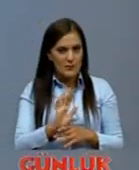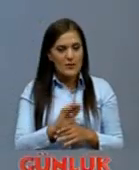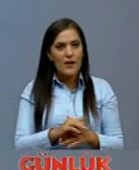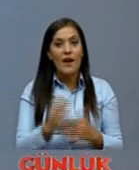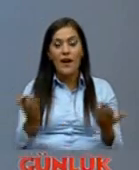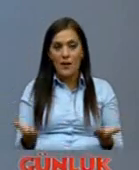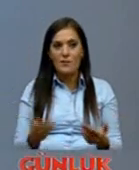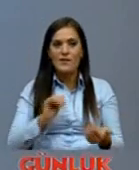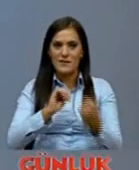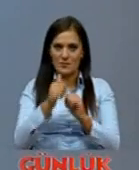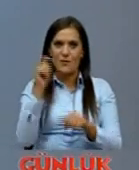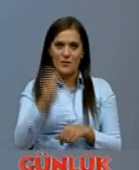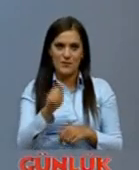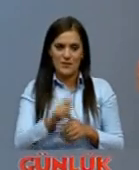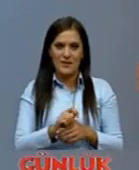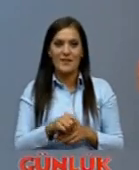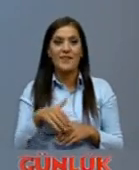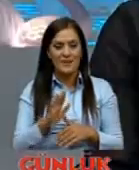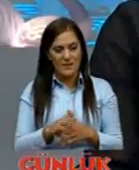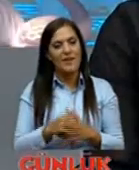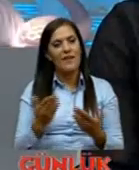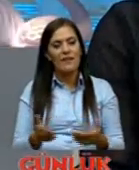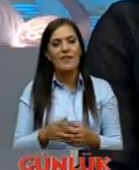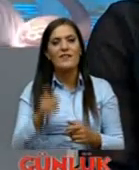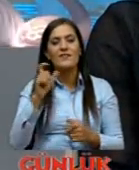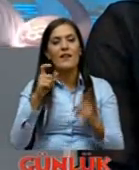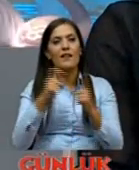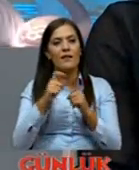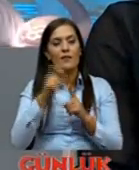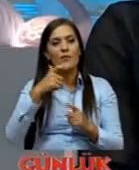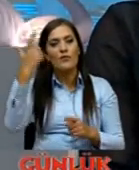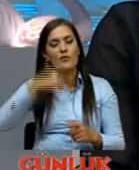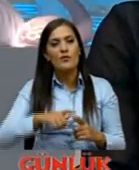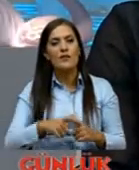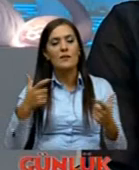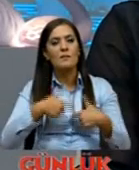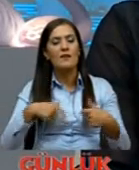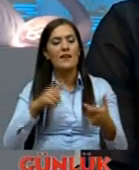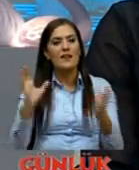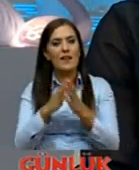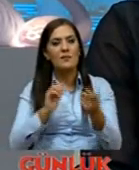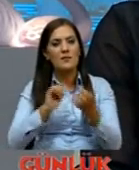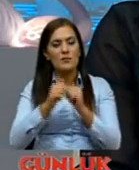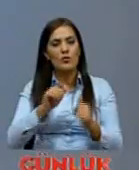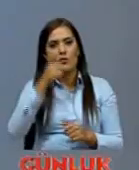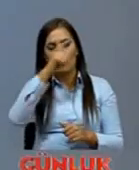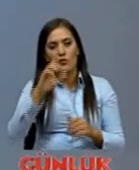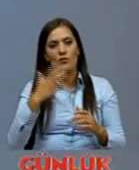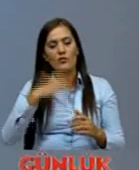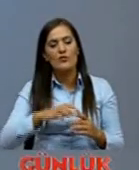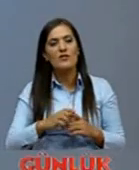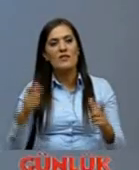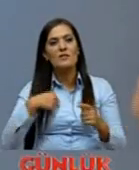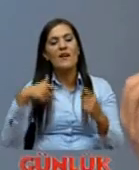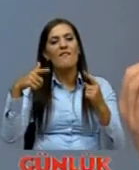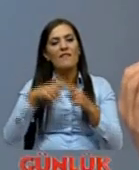olmayacaklar. Ama spor yapacaklar. Değil mi efendim? Evet. Ceylan Deliktaş, vücut geliştirme milli takım sporcusu. Türkiye Vücut Geliştirme